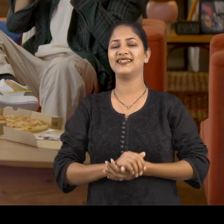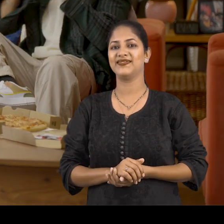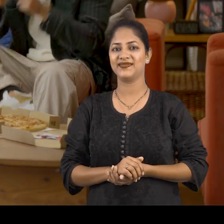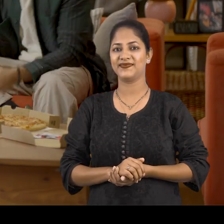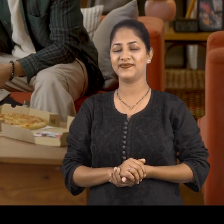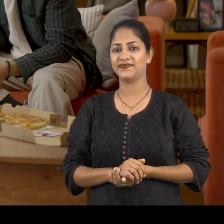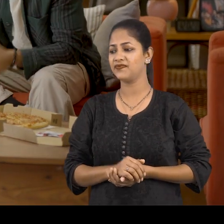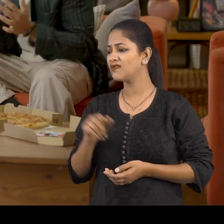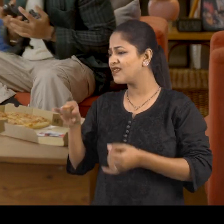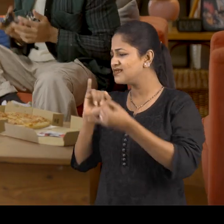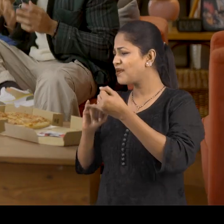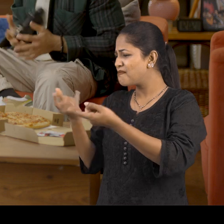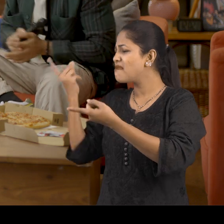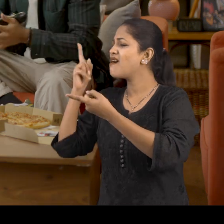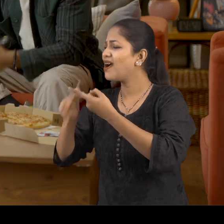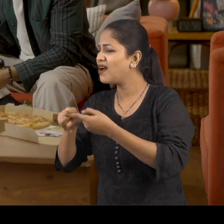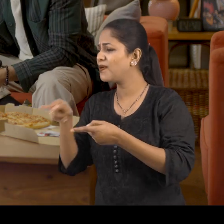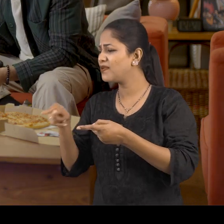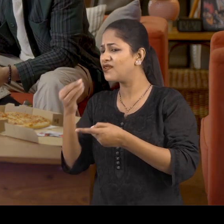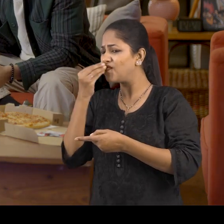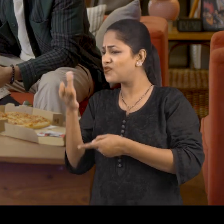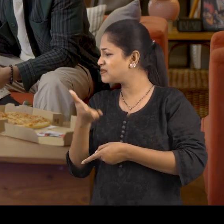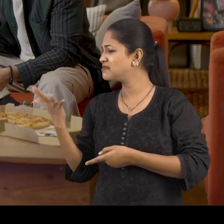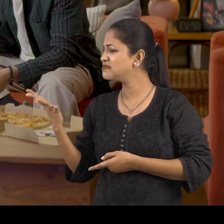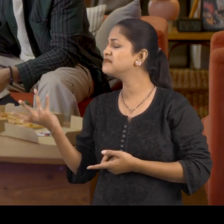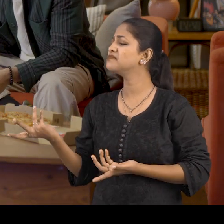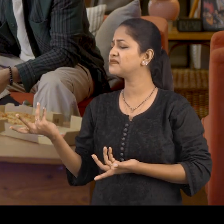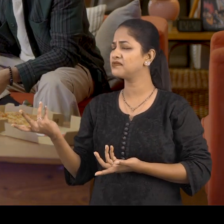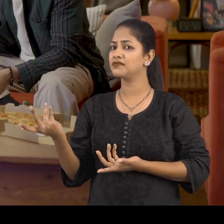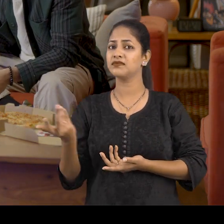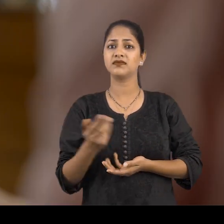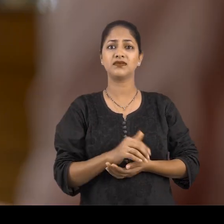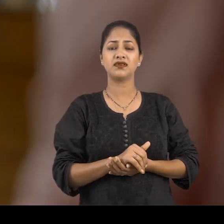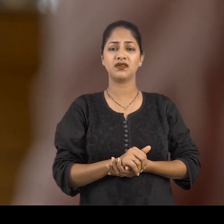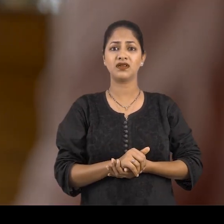எஸ். என்ன நடந்துச்சு சமீர்? ஏன் எதுவுமே சாப்பிடல?